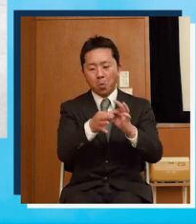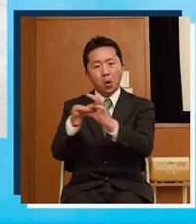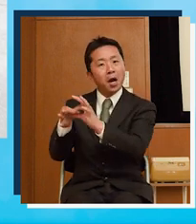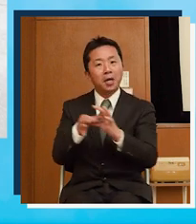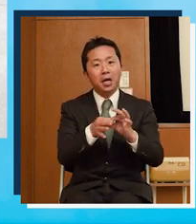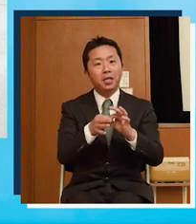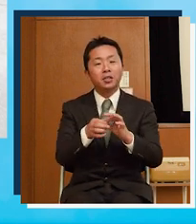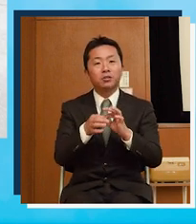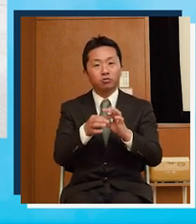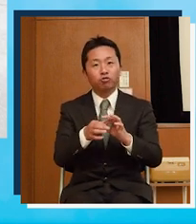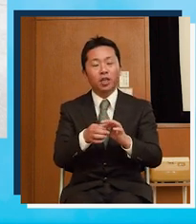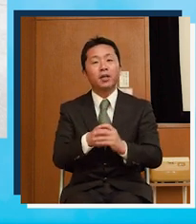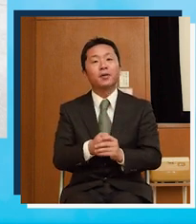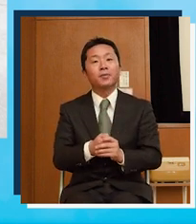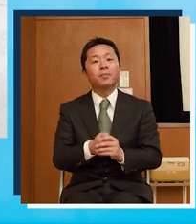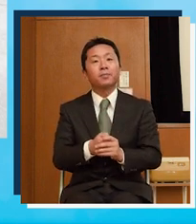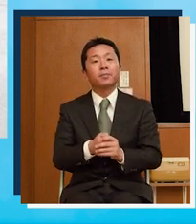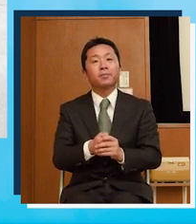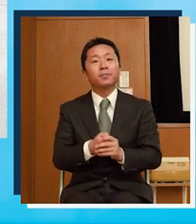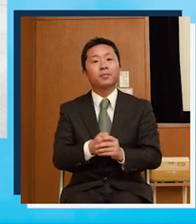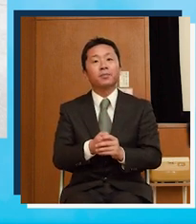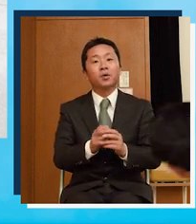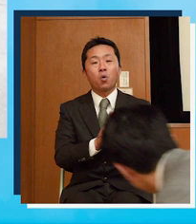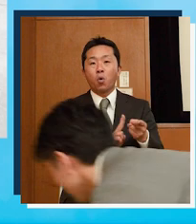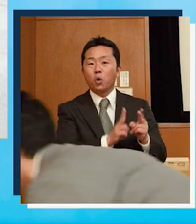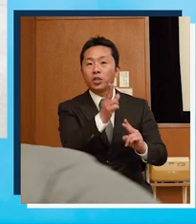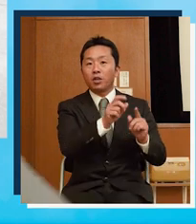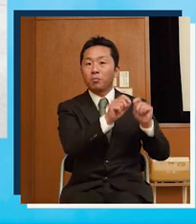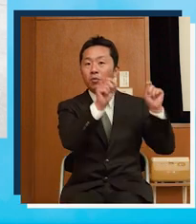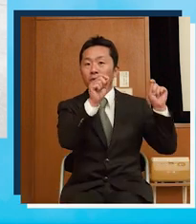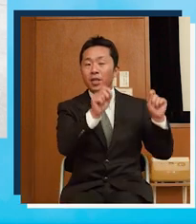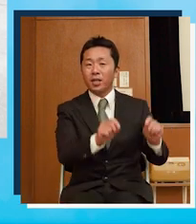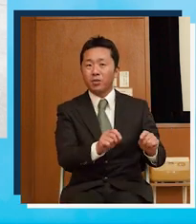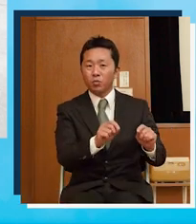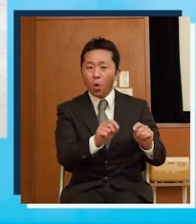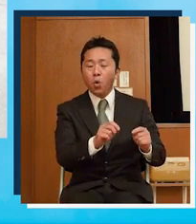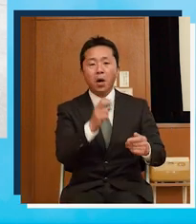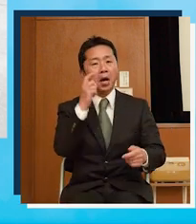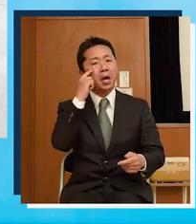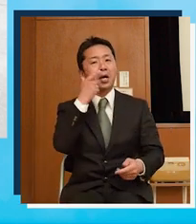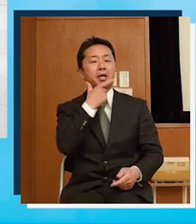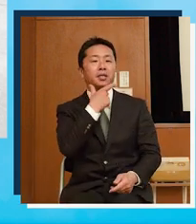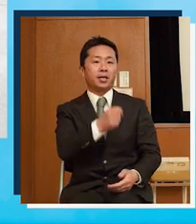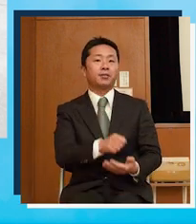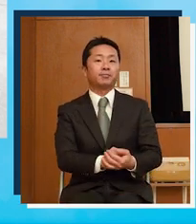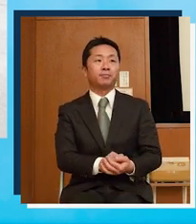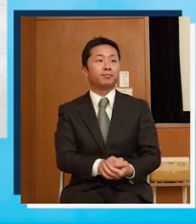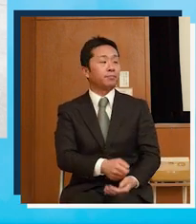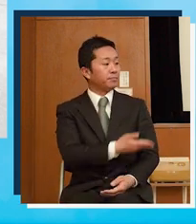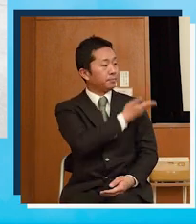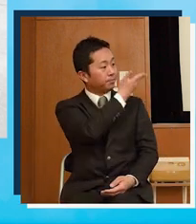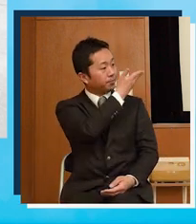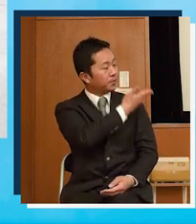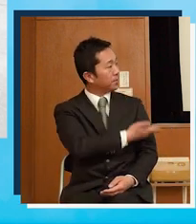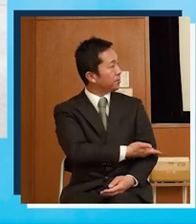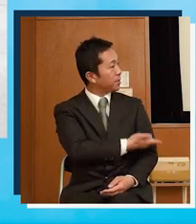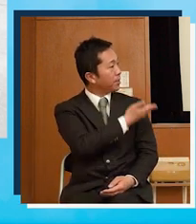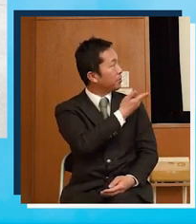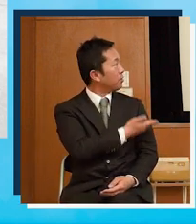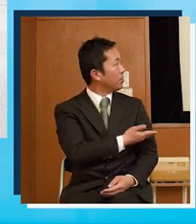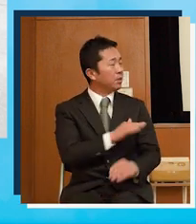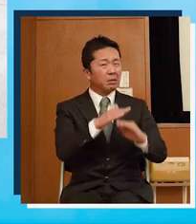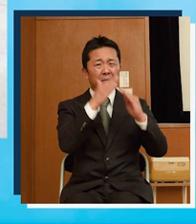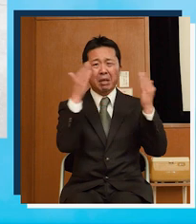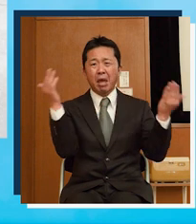から私はまずこの沖縄の問題に考えという風に思いましたえここにあるスライドあの全部